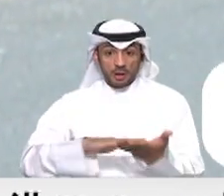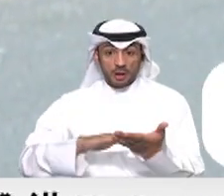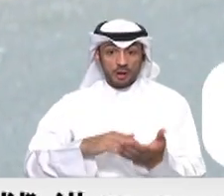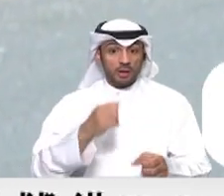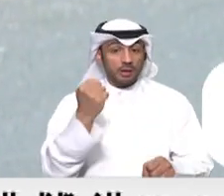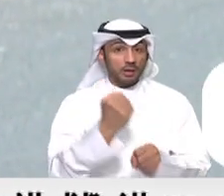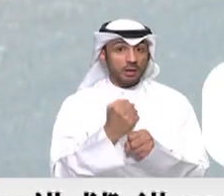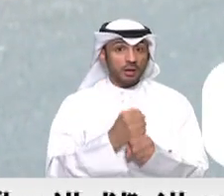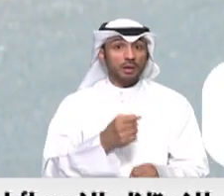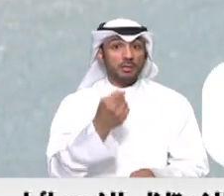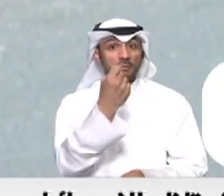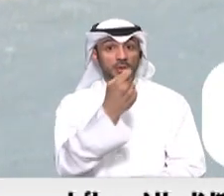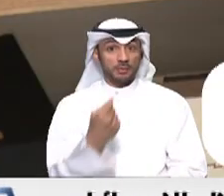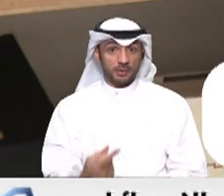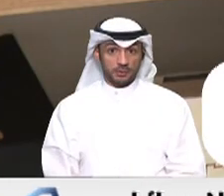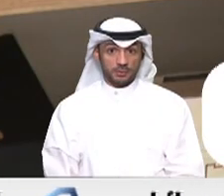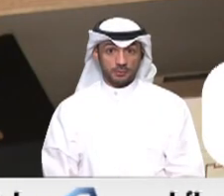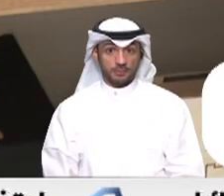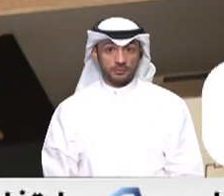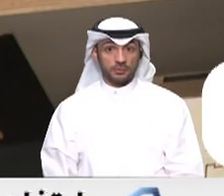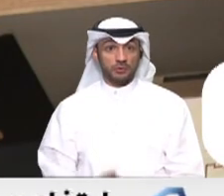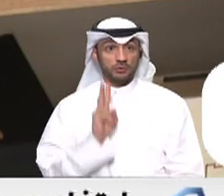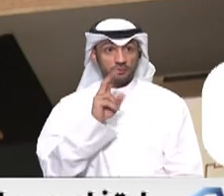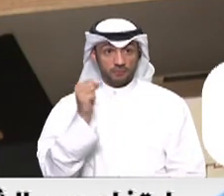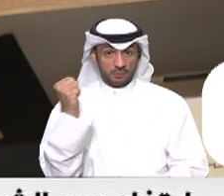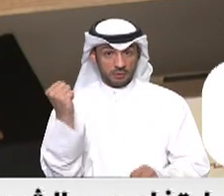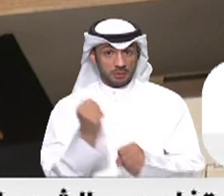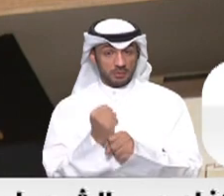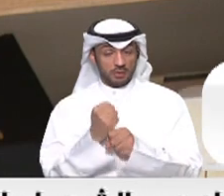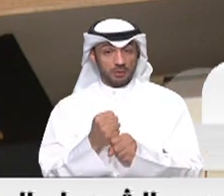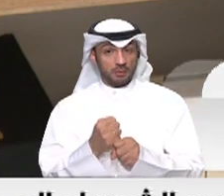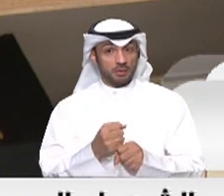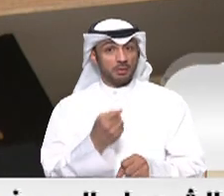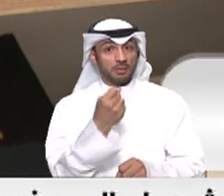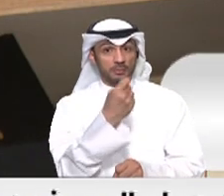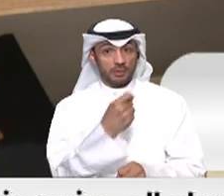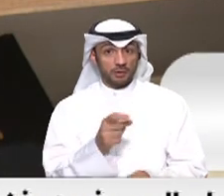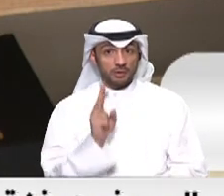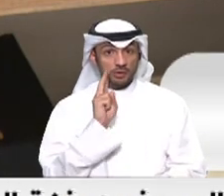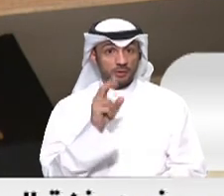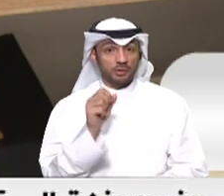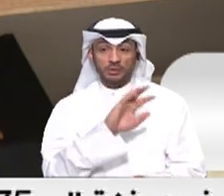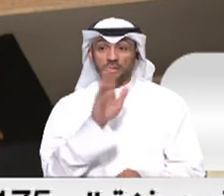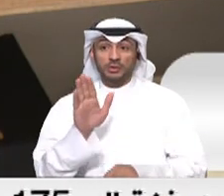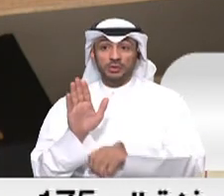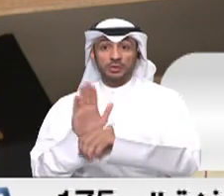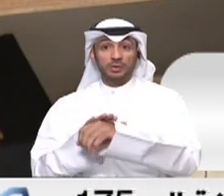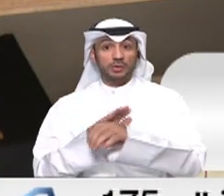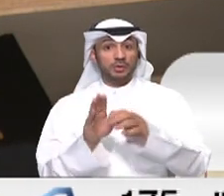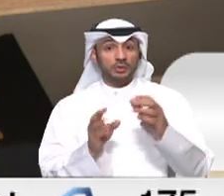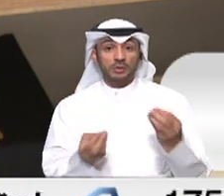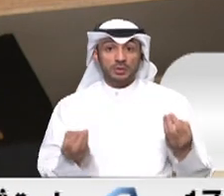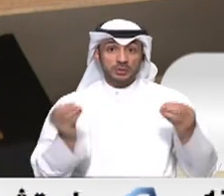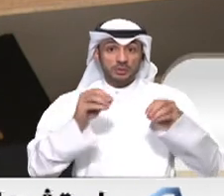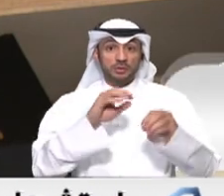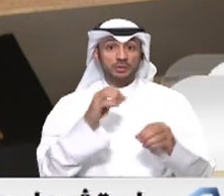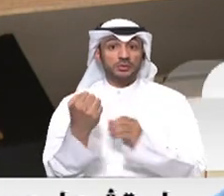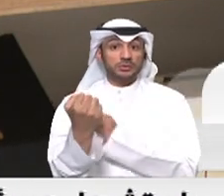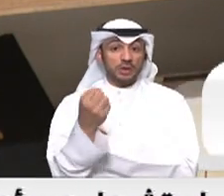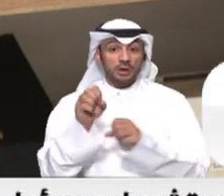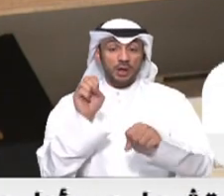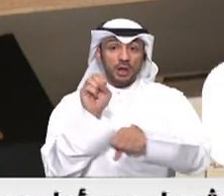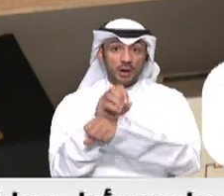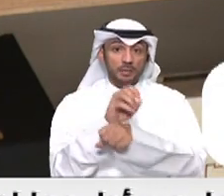امثل في وايد اثار ايجابيه لهذا الموضوع منها مثلا تشجيع الاستثمار فوايد ناس ممكن